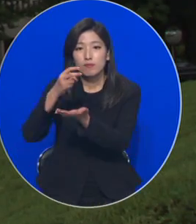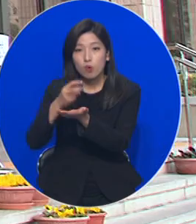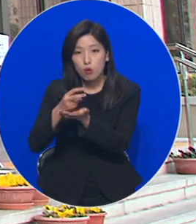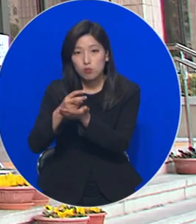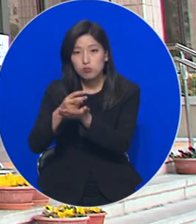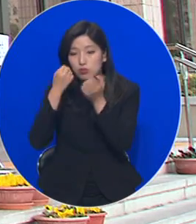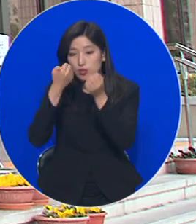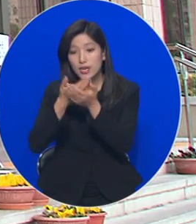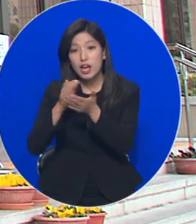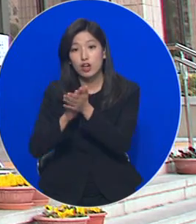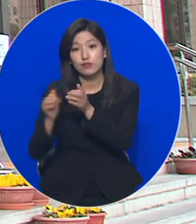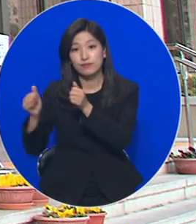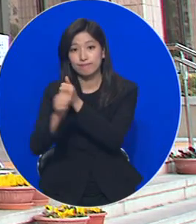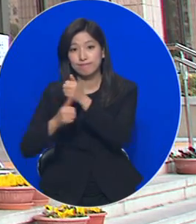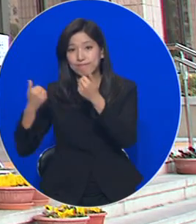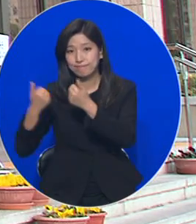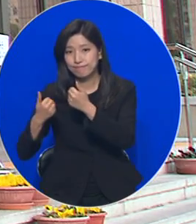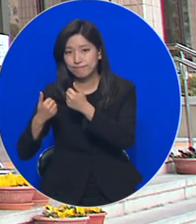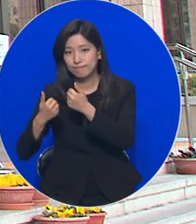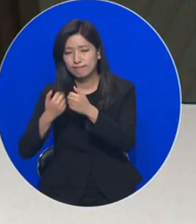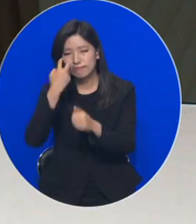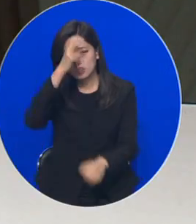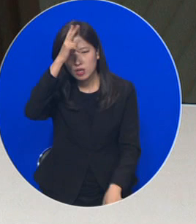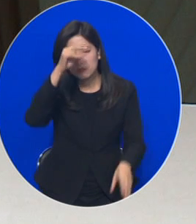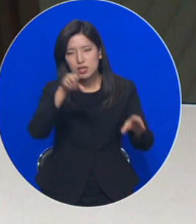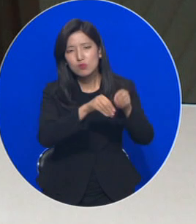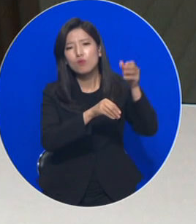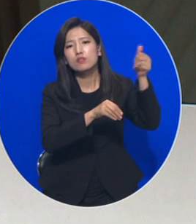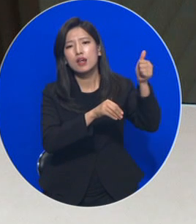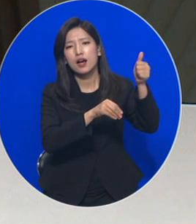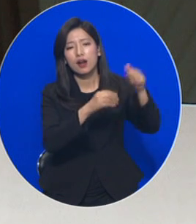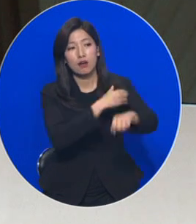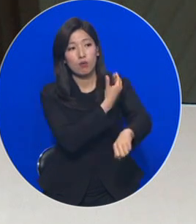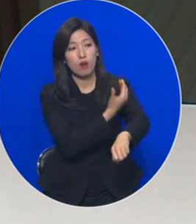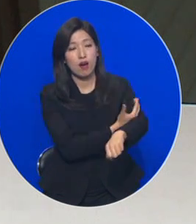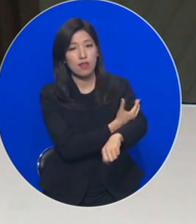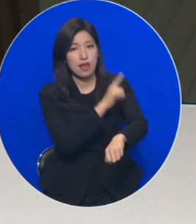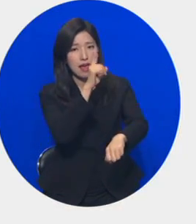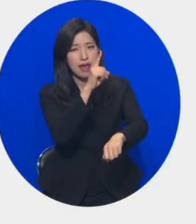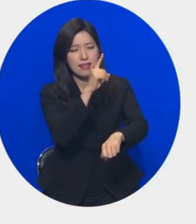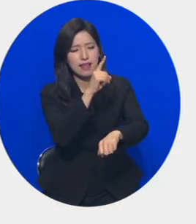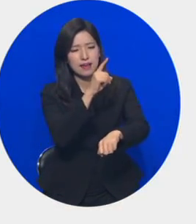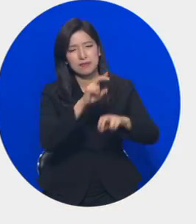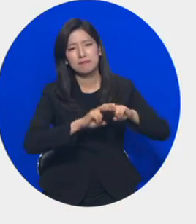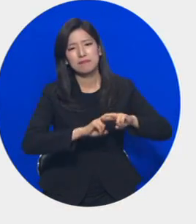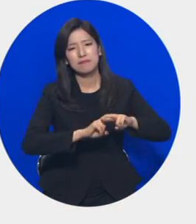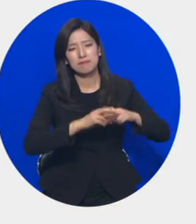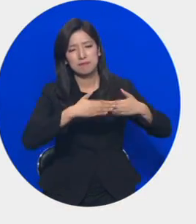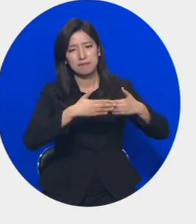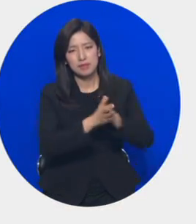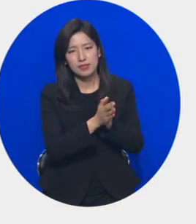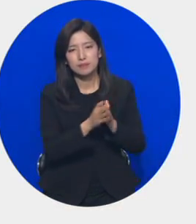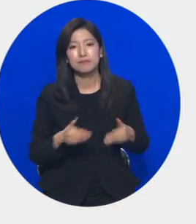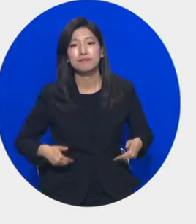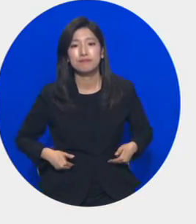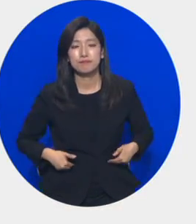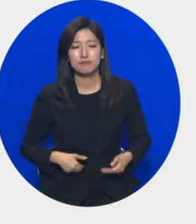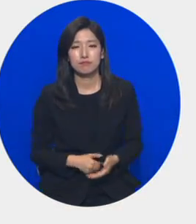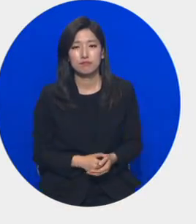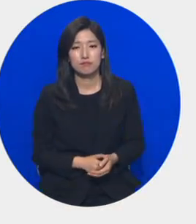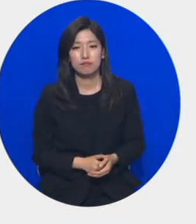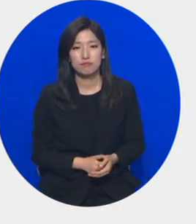법무검찰개혁위원회가 검찰총장의 권한을 분산하는 내용의 21번째 권고안을 발표했습니다. 개혁위는 검찰총장의